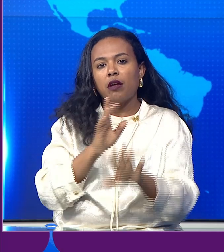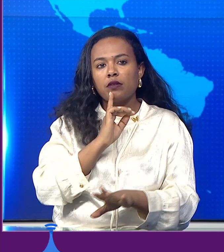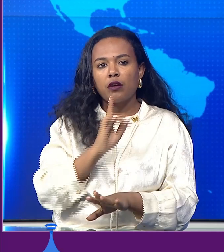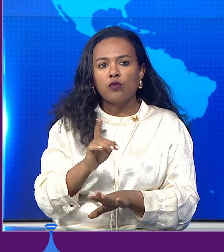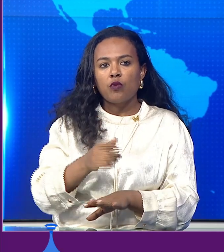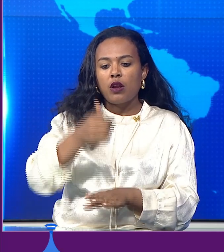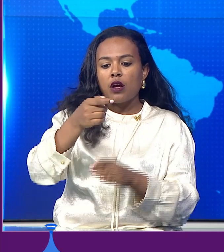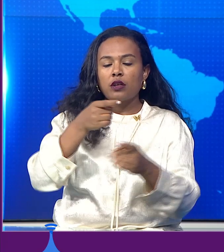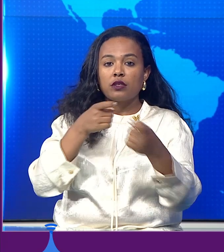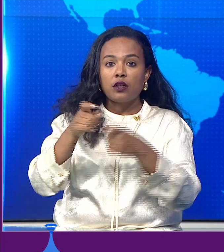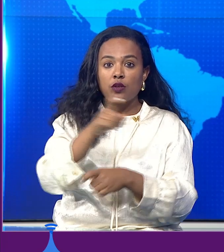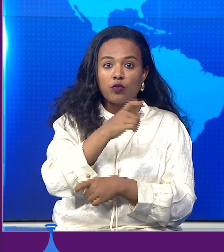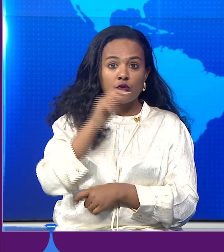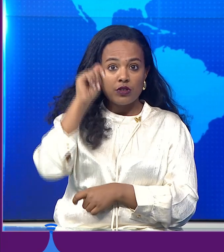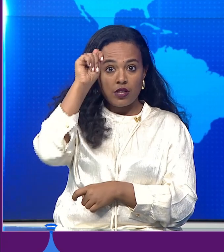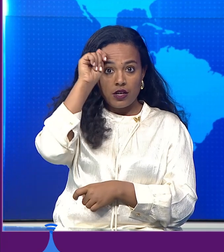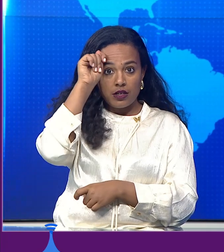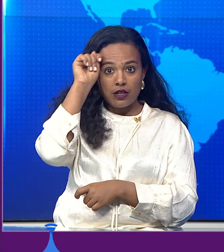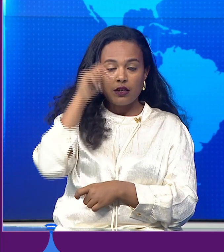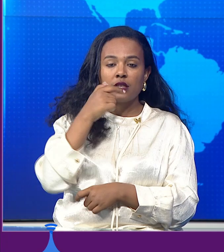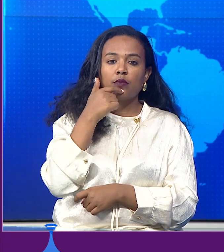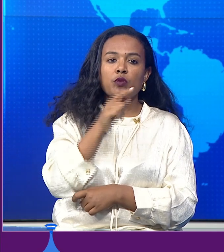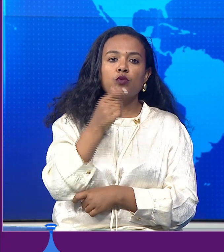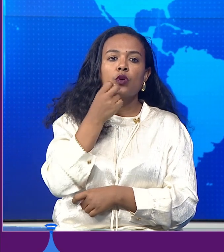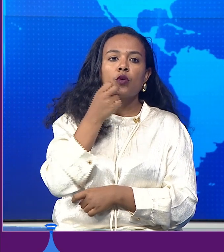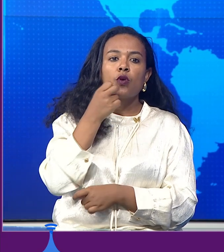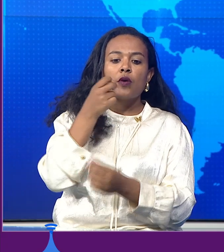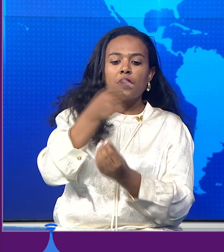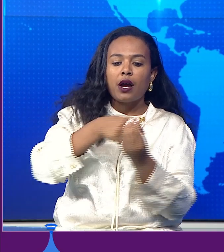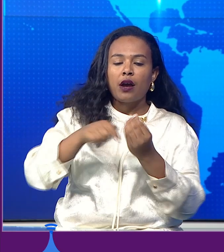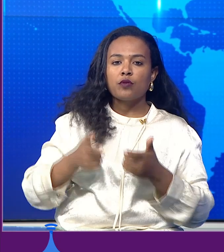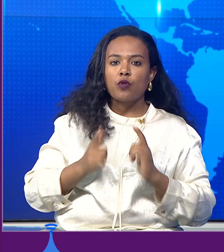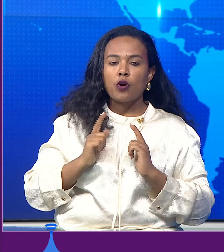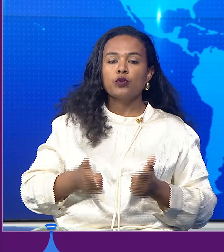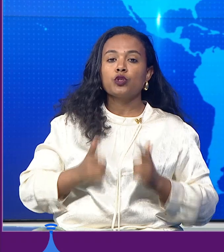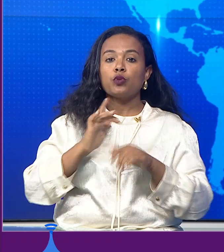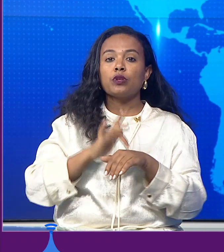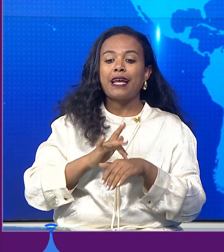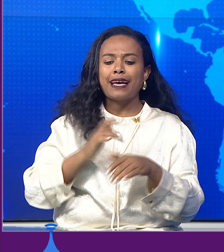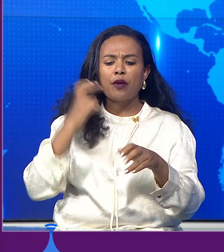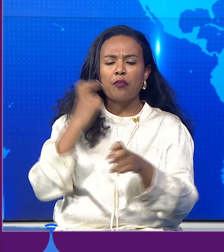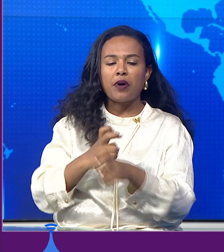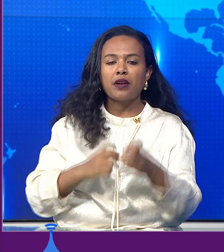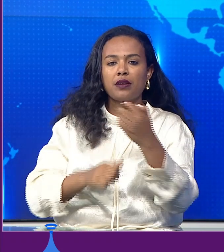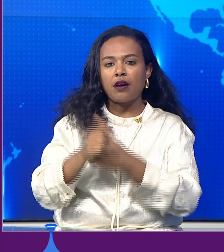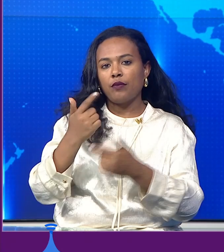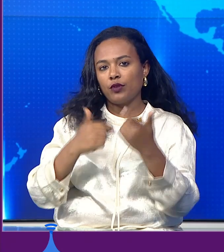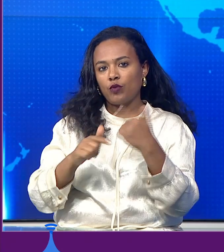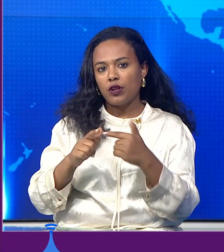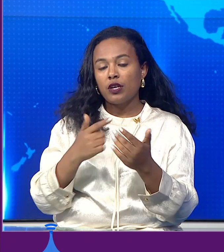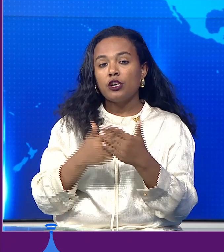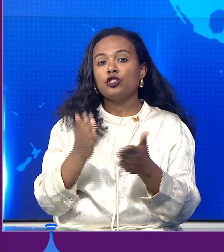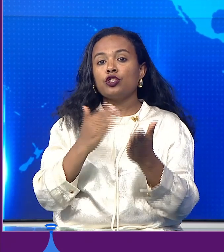ዋና አስተዳዳሪ የሆኑት ታደለ ሀቴ እንደሚሉትም ውሃው የአካባቢው ነዋሪዎች ሕይወት ላይ ከባድ አደጋን ደቅኗል። ታዲያ